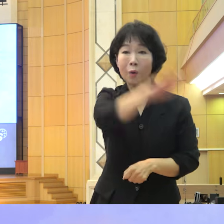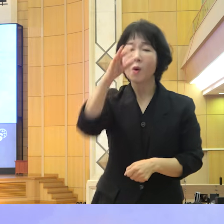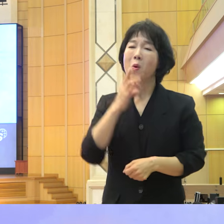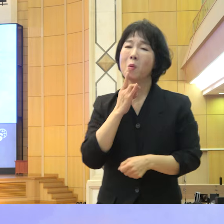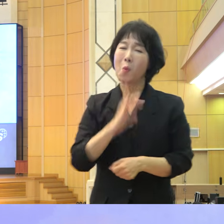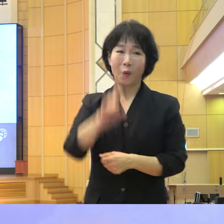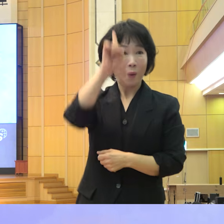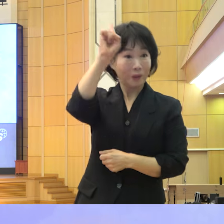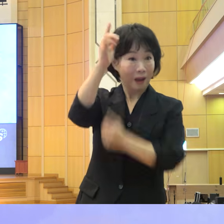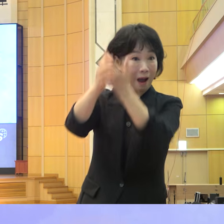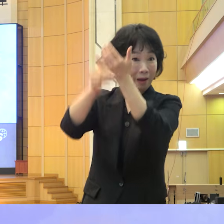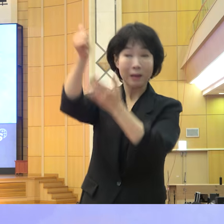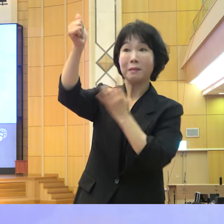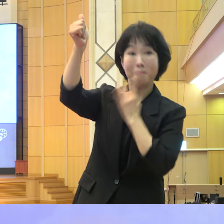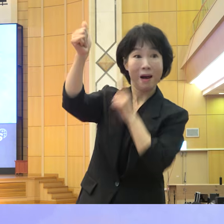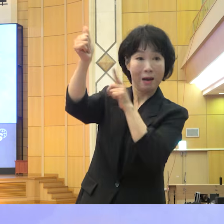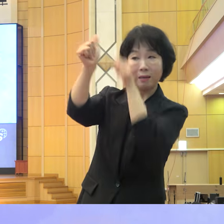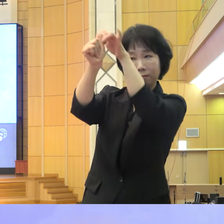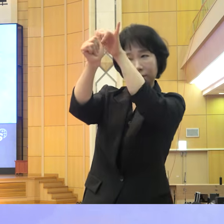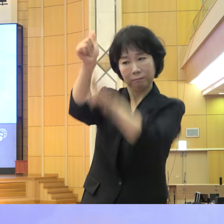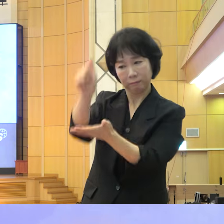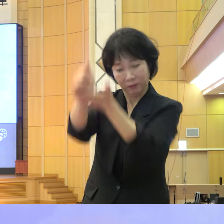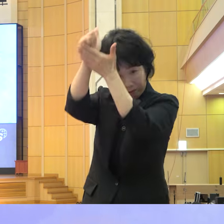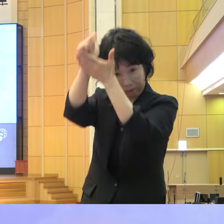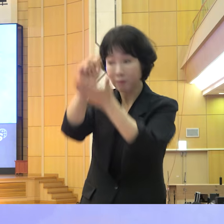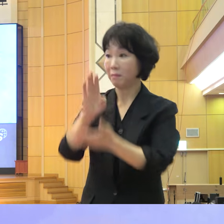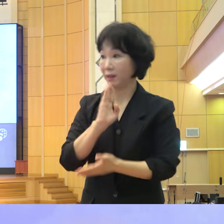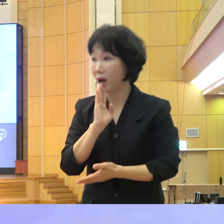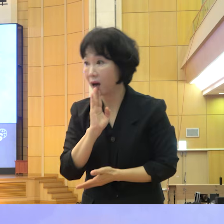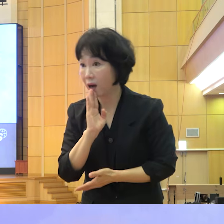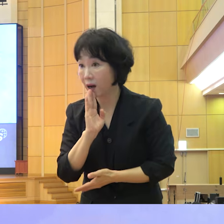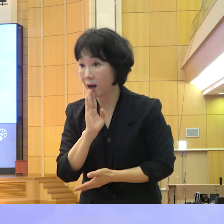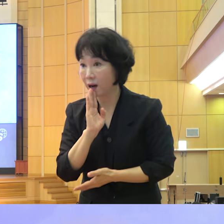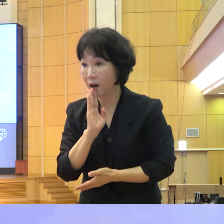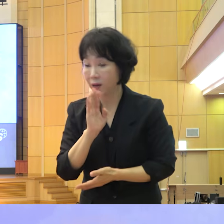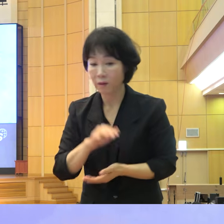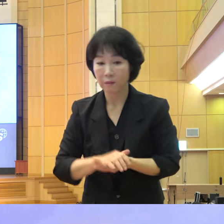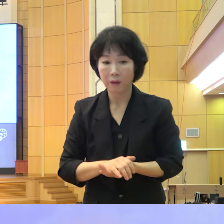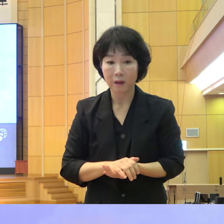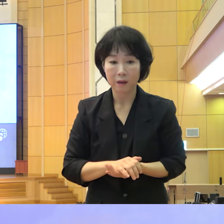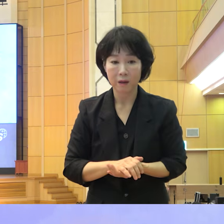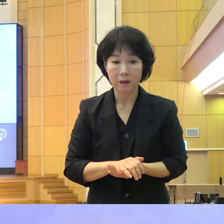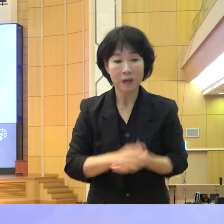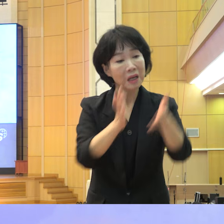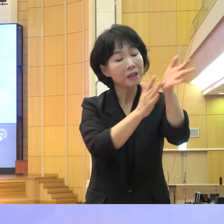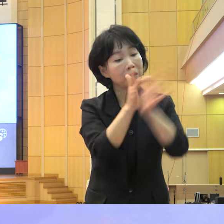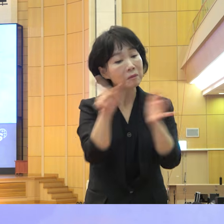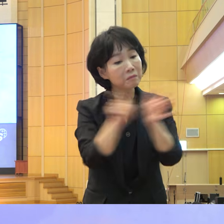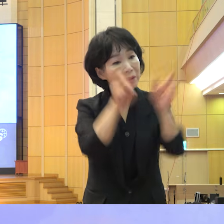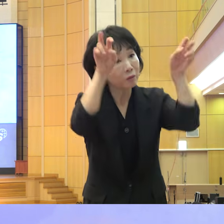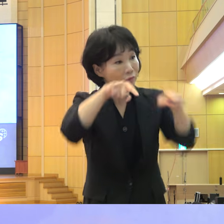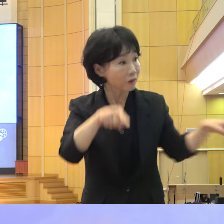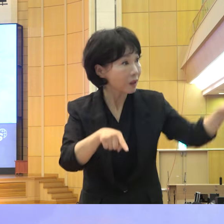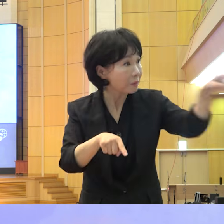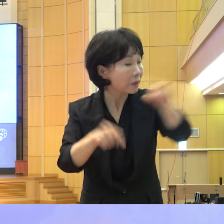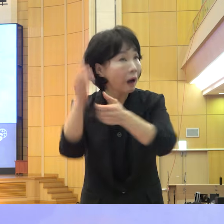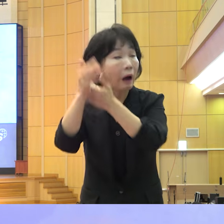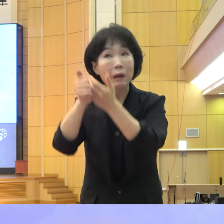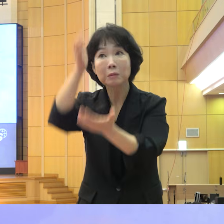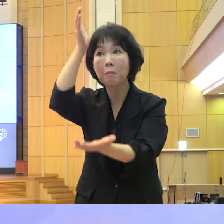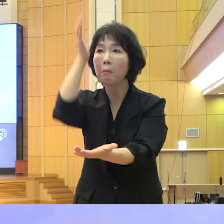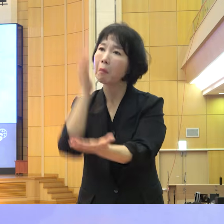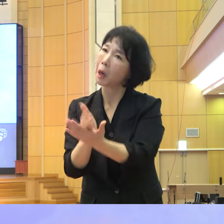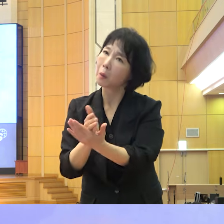유일신 하나님만 섬겨야 돼요. 믿지 않는 사람들은 하나님